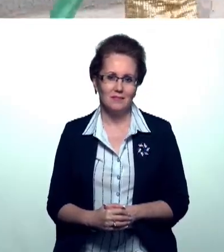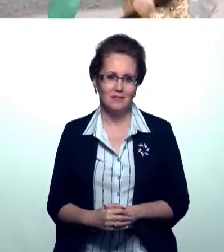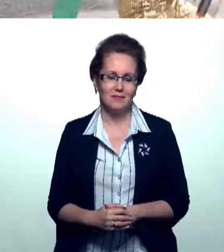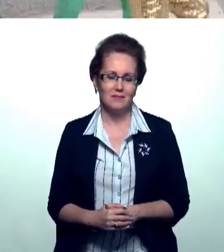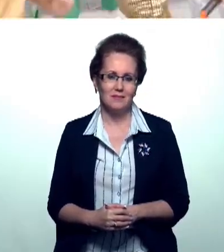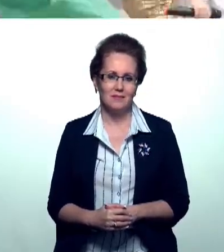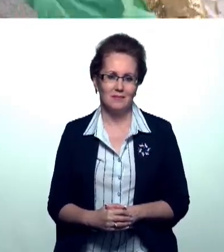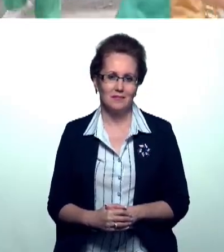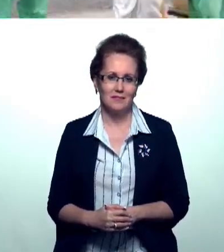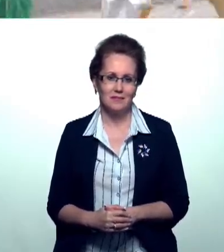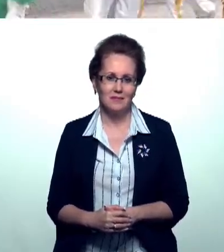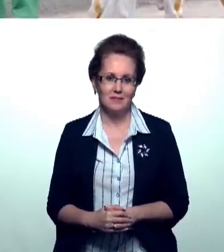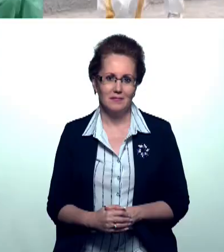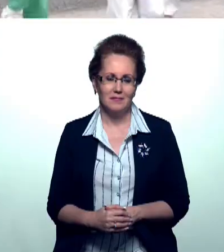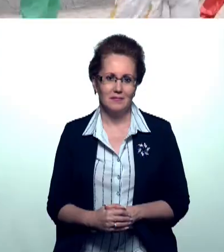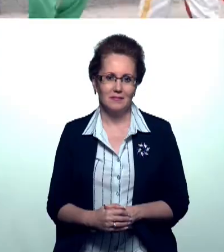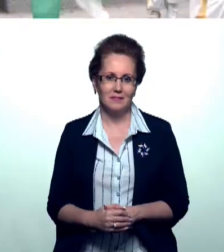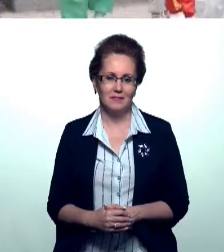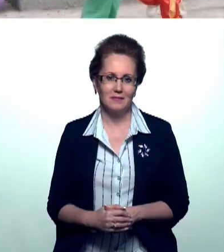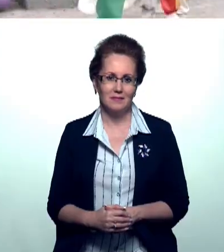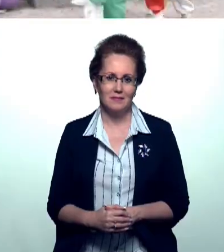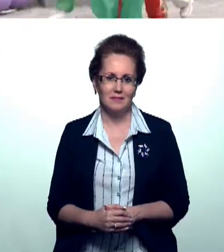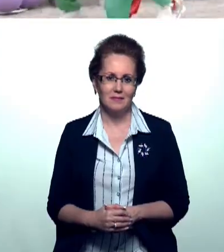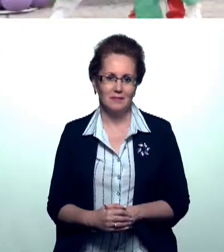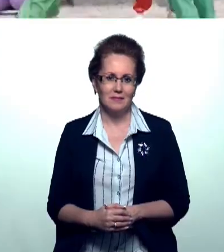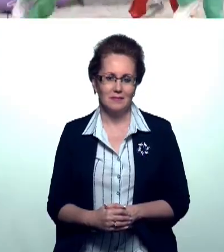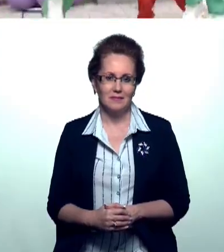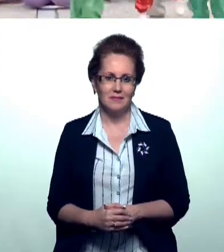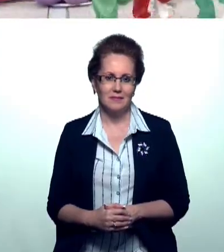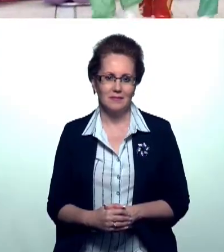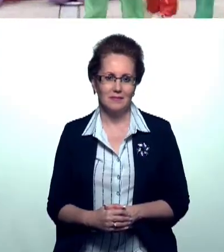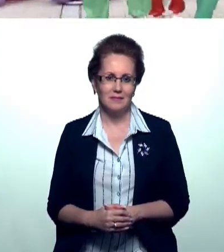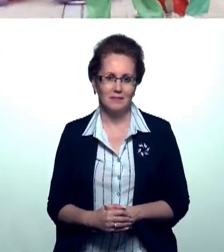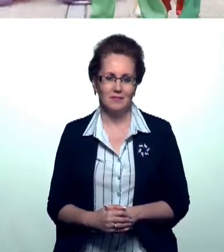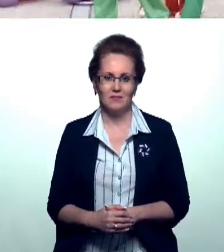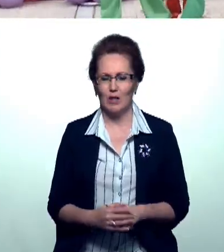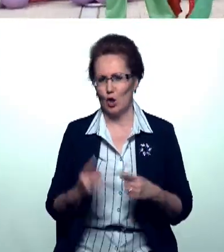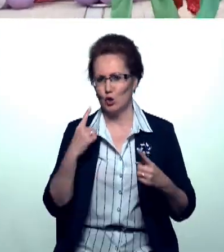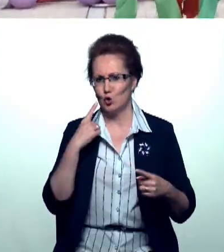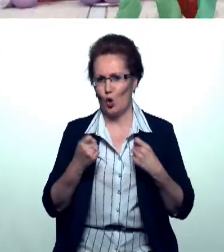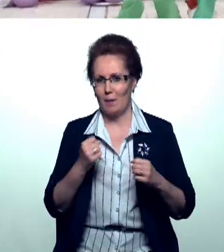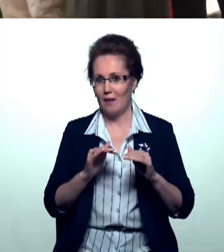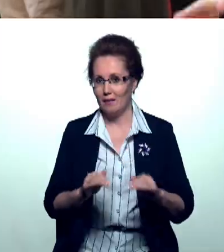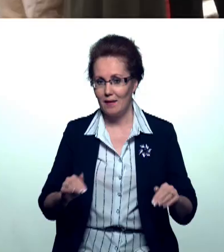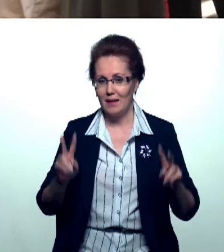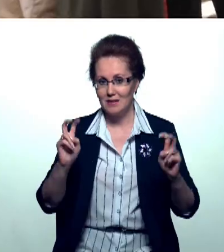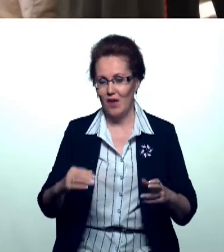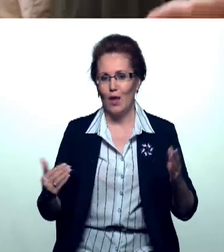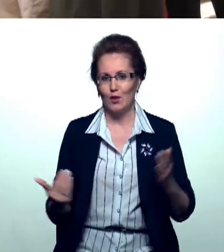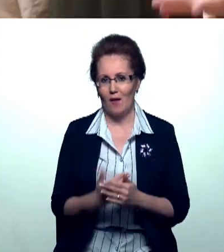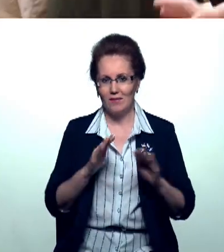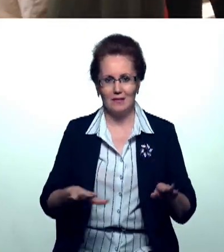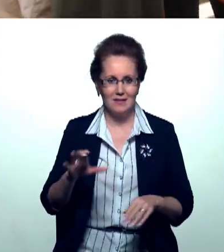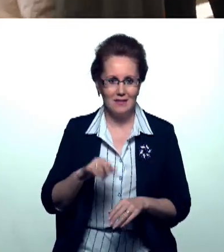Самые лучшие. Супердетки, так называется новый детский сад,